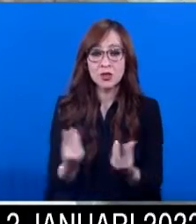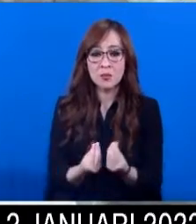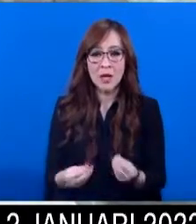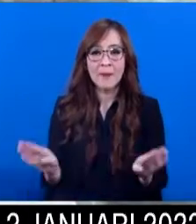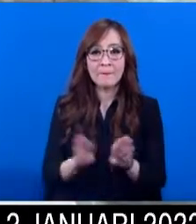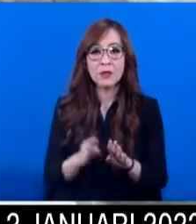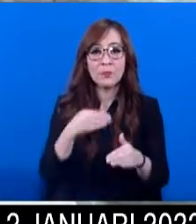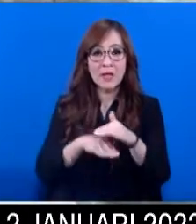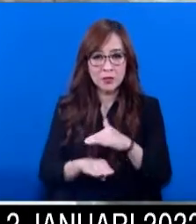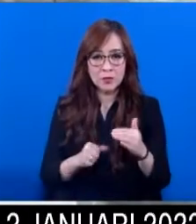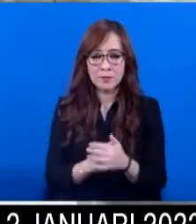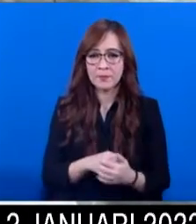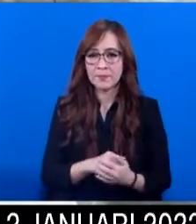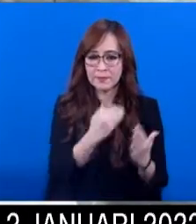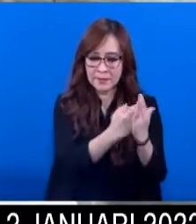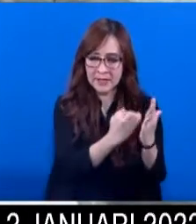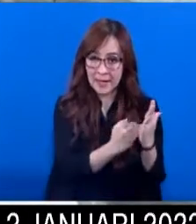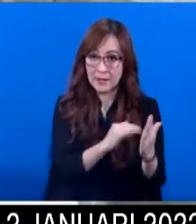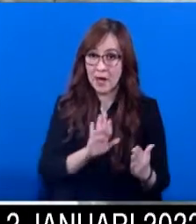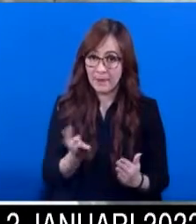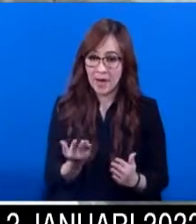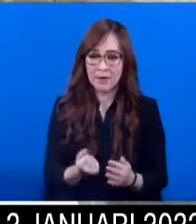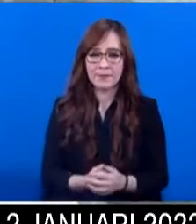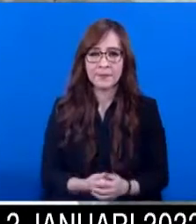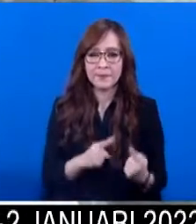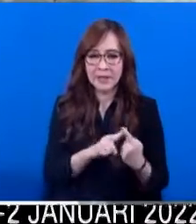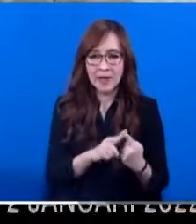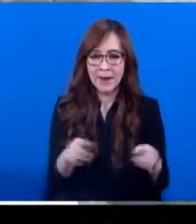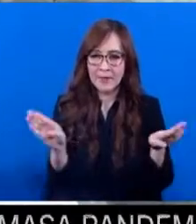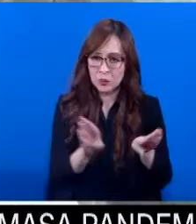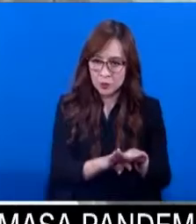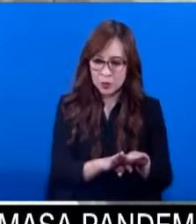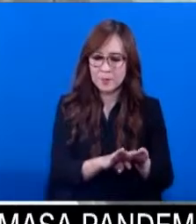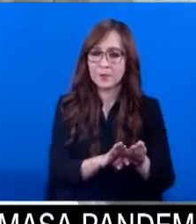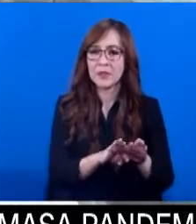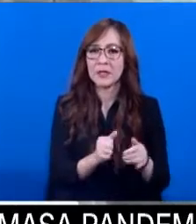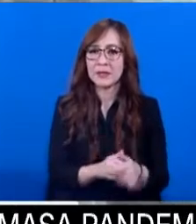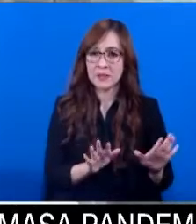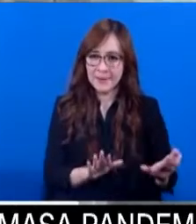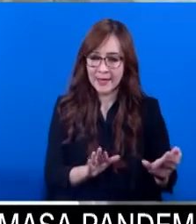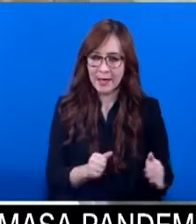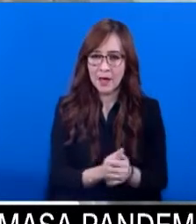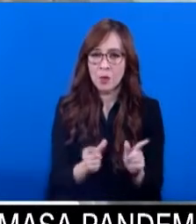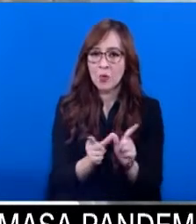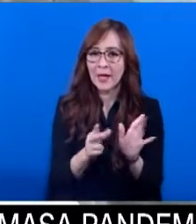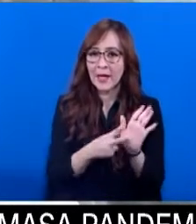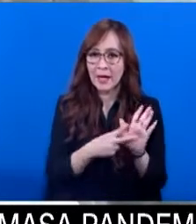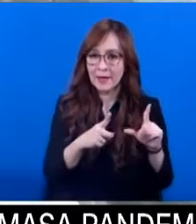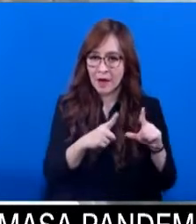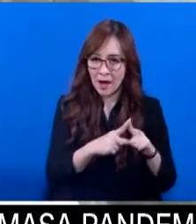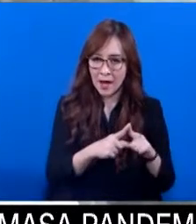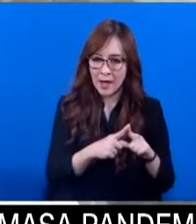Adapun beberapa kebijakan pengetatan ini antara lain, yang pertama, menutup sementara atau melarang warga negara asing yang memiliki